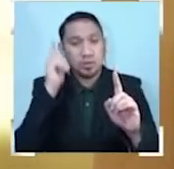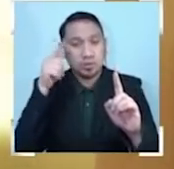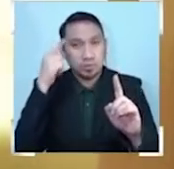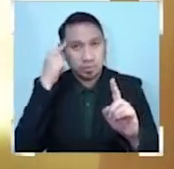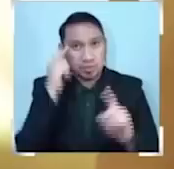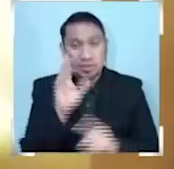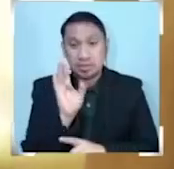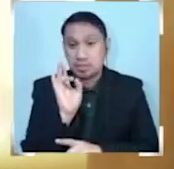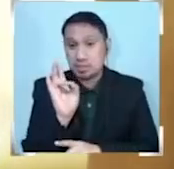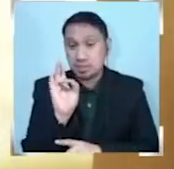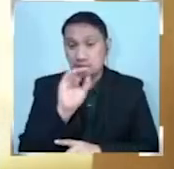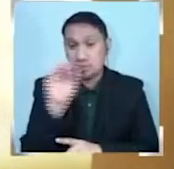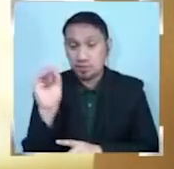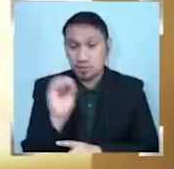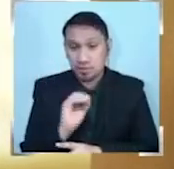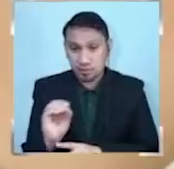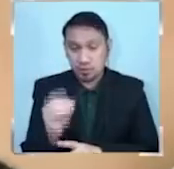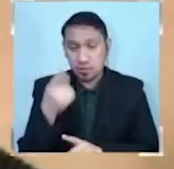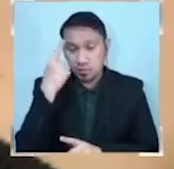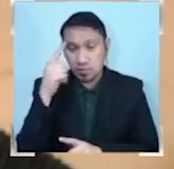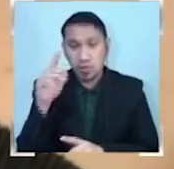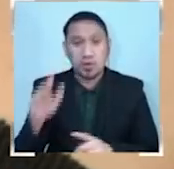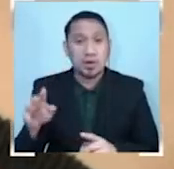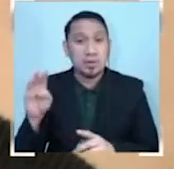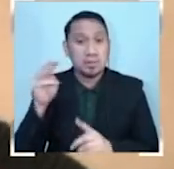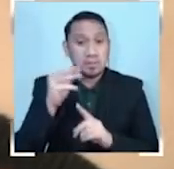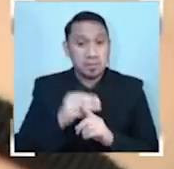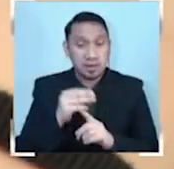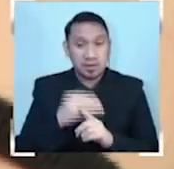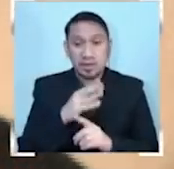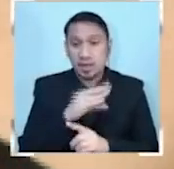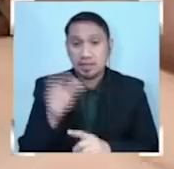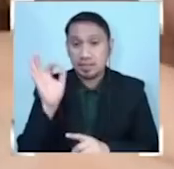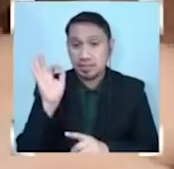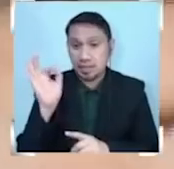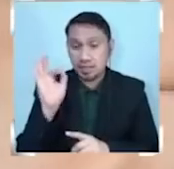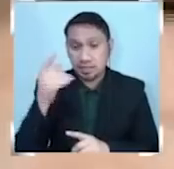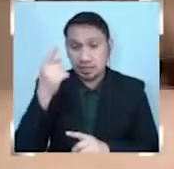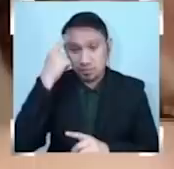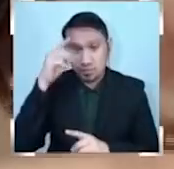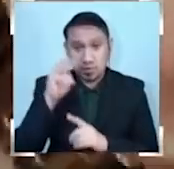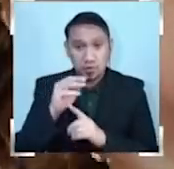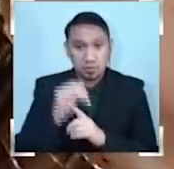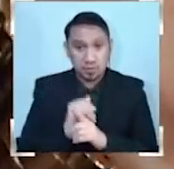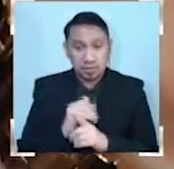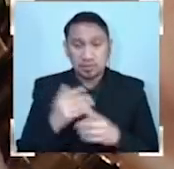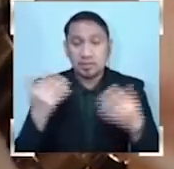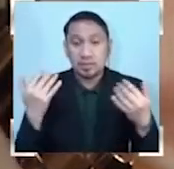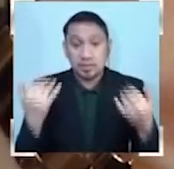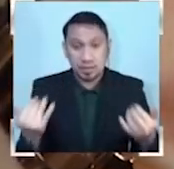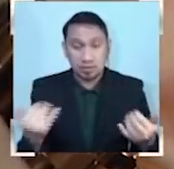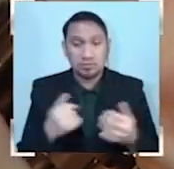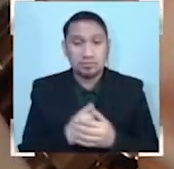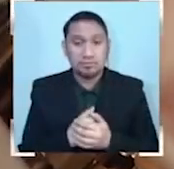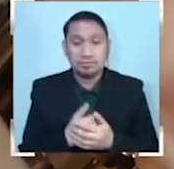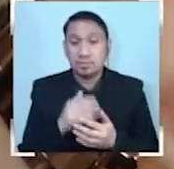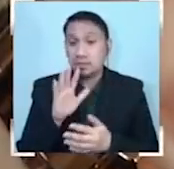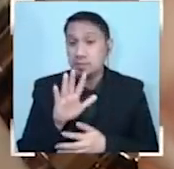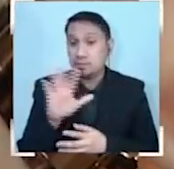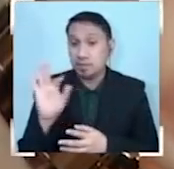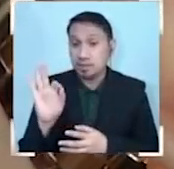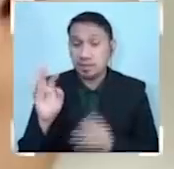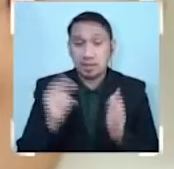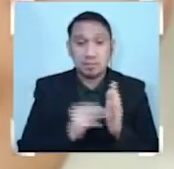70% vaccinated population sa Marso at 90% sa Hunyo. Sa ngayon, mahigit 59 million pa lang ang kompleto